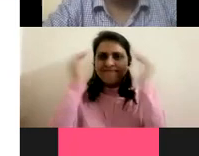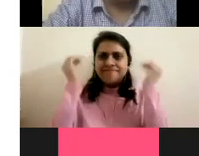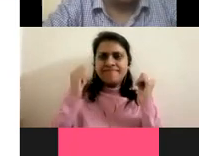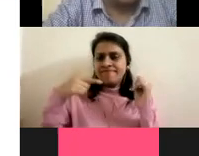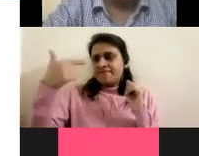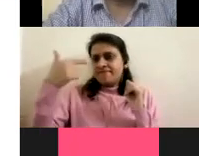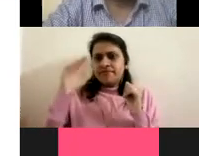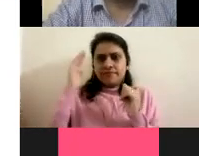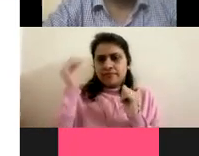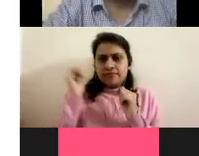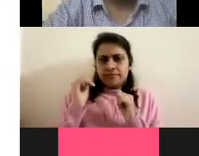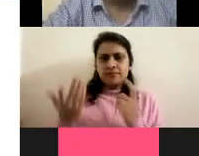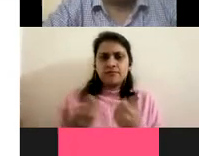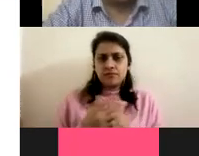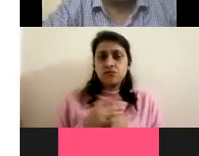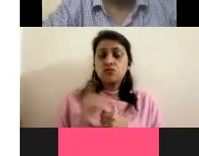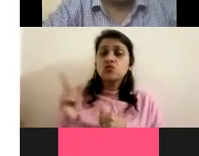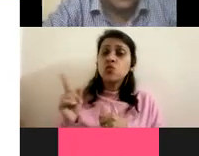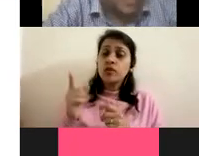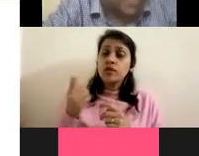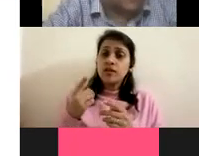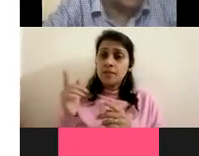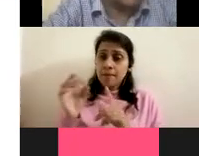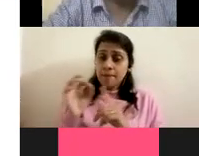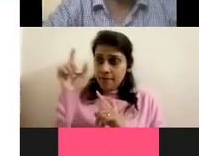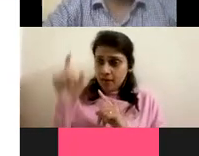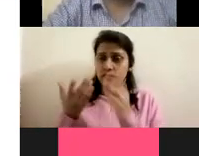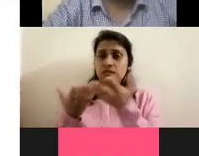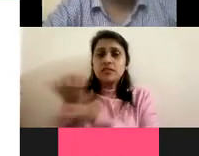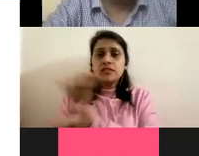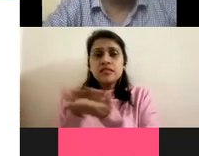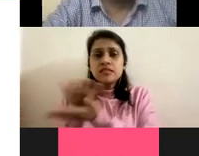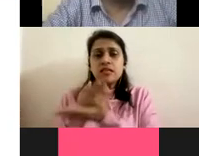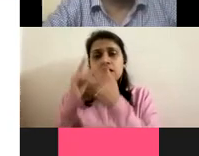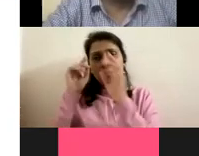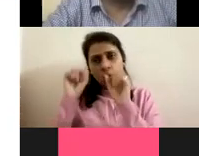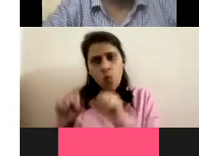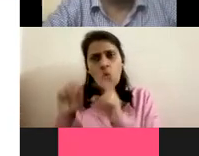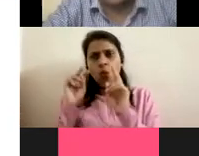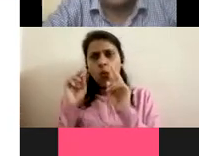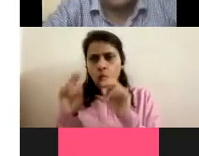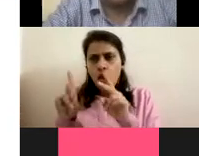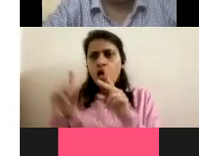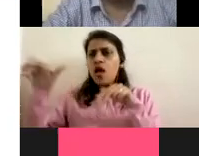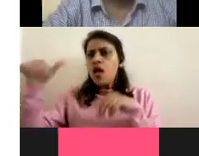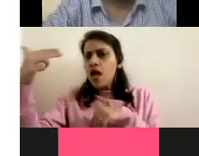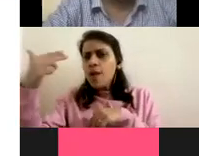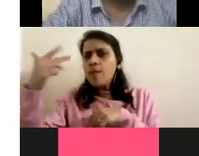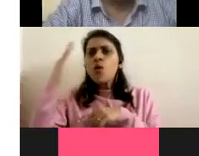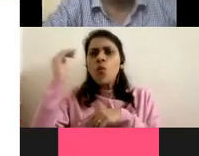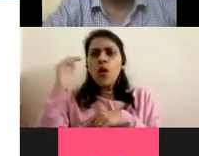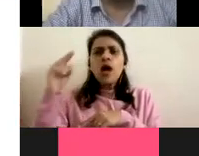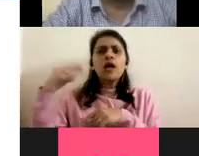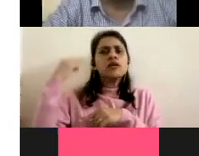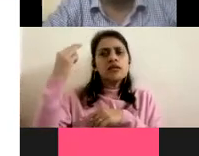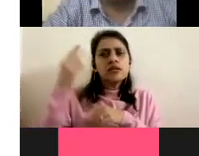लिए वो ऑप्शन उनसे वो पर्सन से पहले ही डिस्कस करके हम क्यों हम ऑन कर रहे हैं और उससे उसका यू